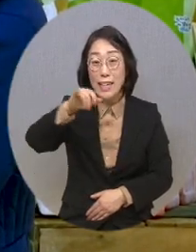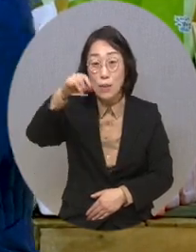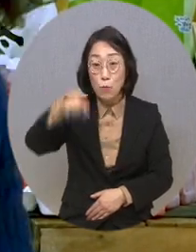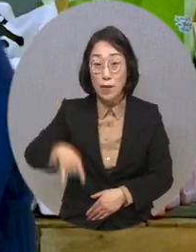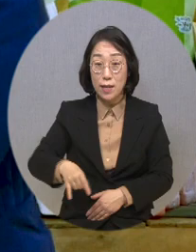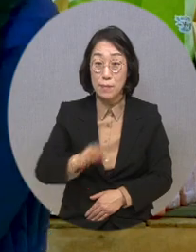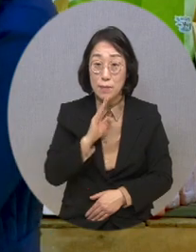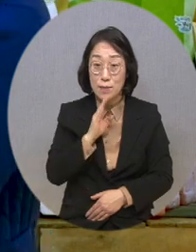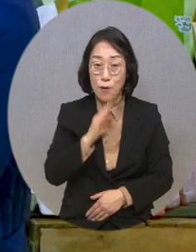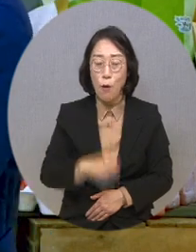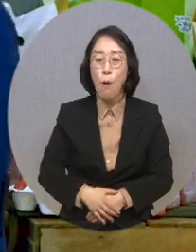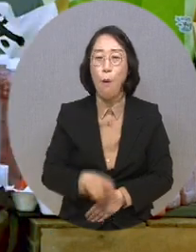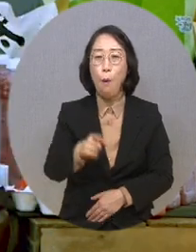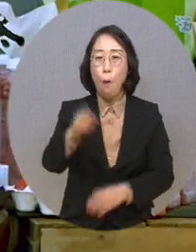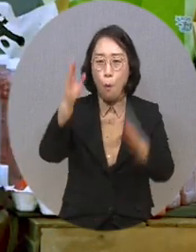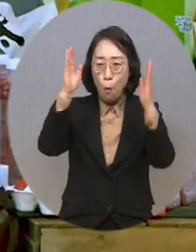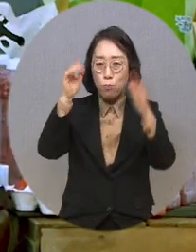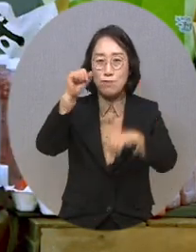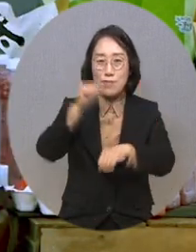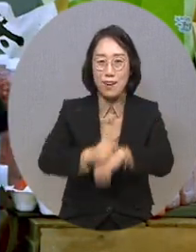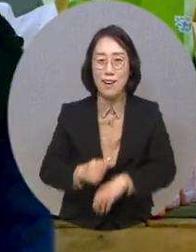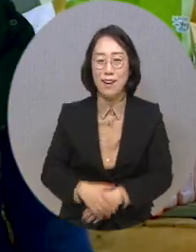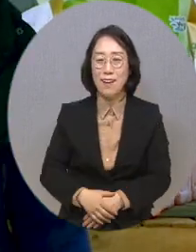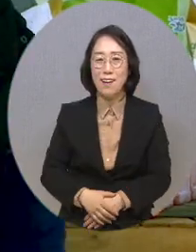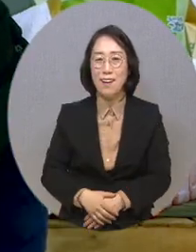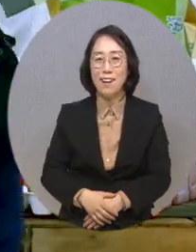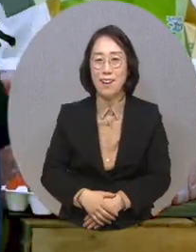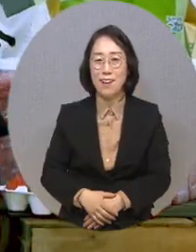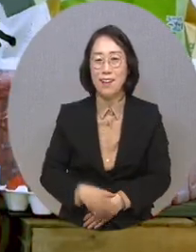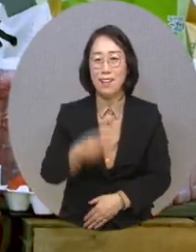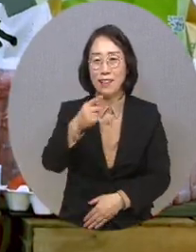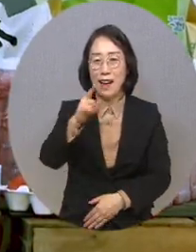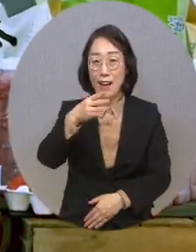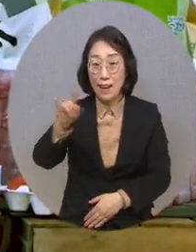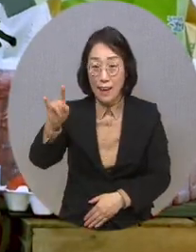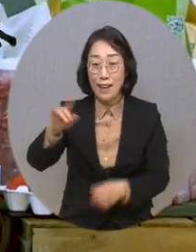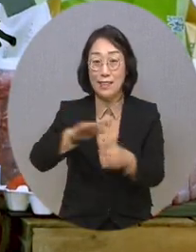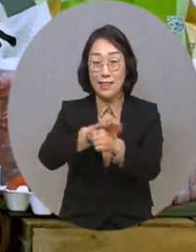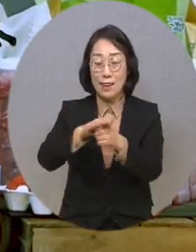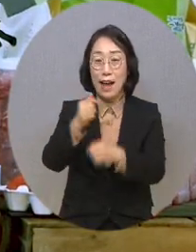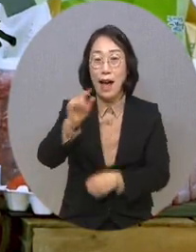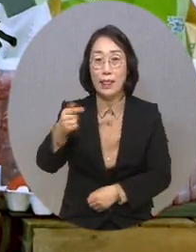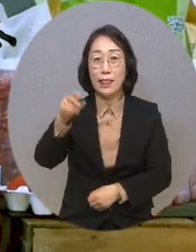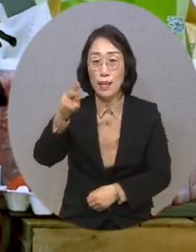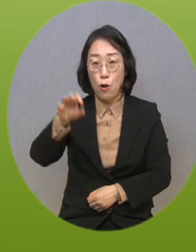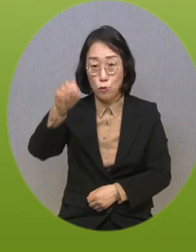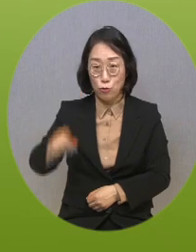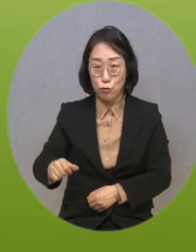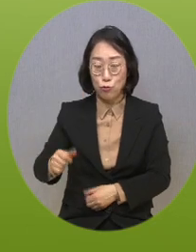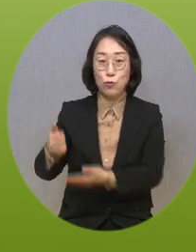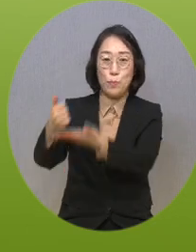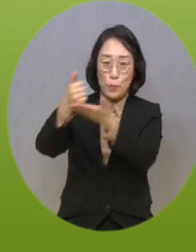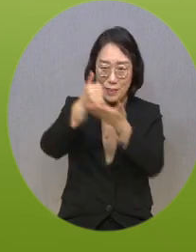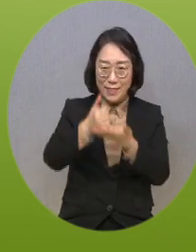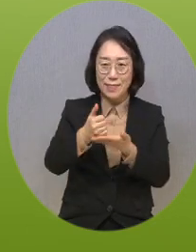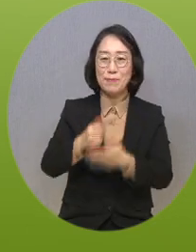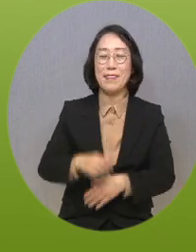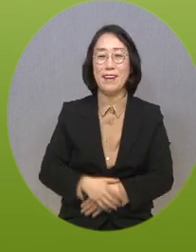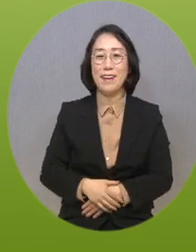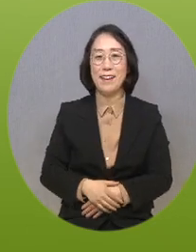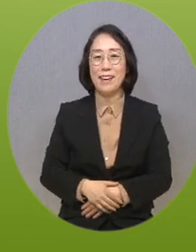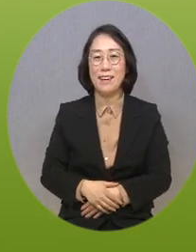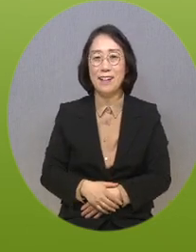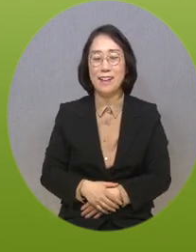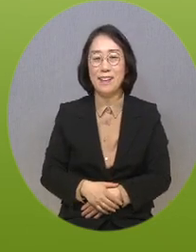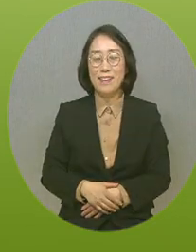우리 정답 많이 공부했구나. 자, 달래 사랑 한영주 대표님 모시겠습니다.